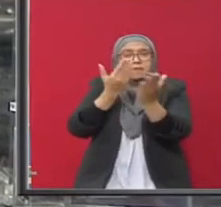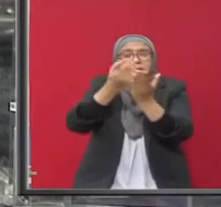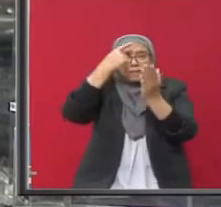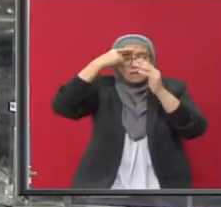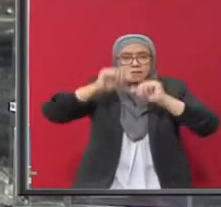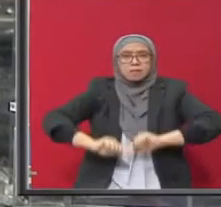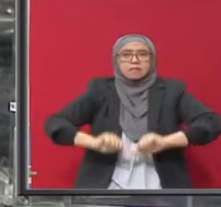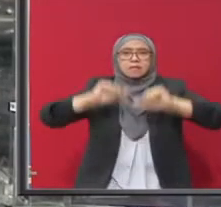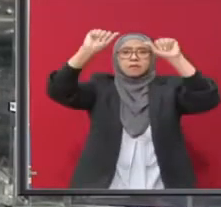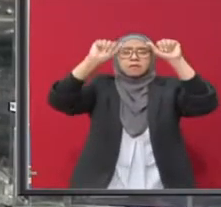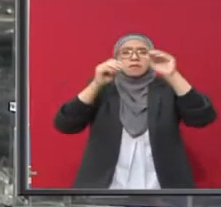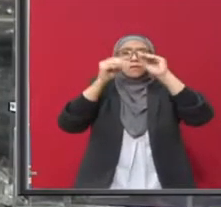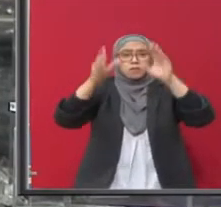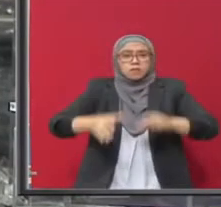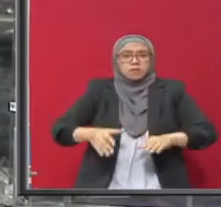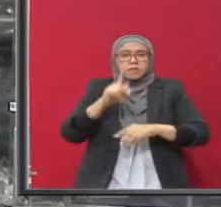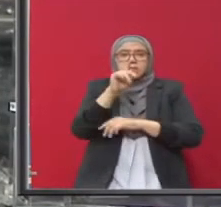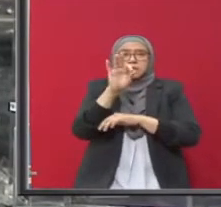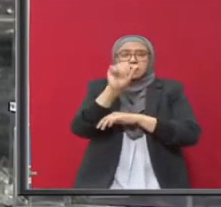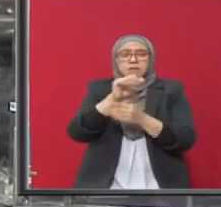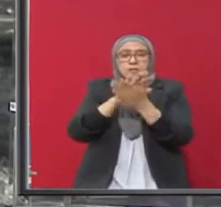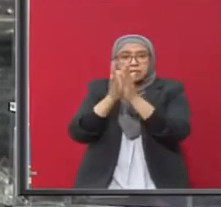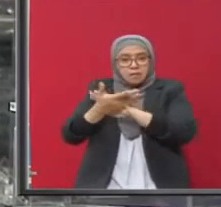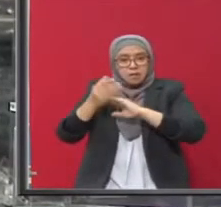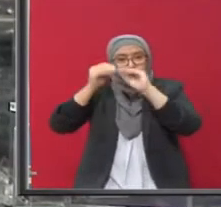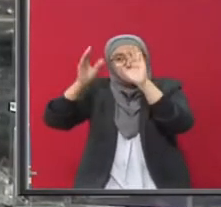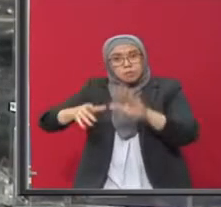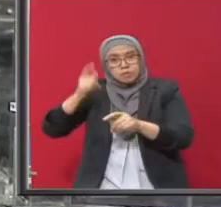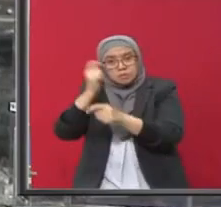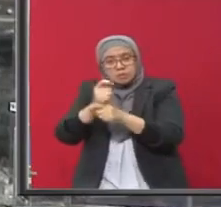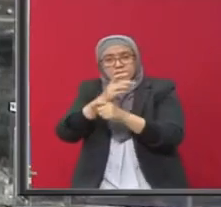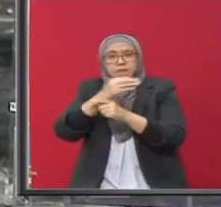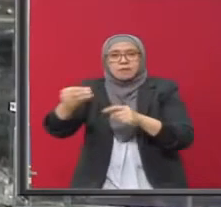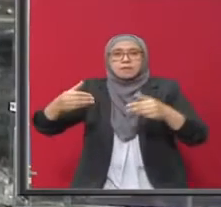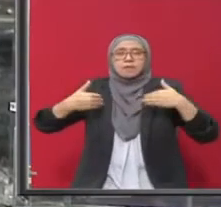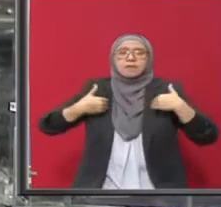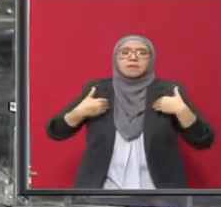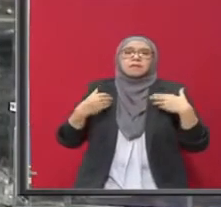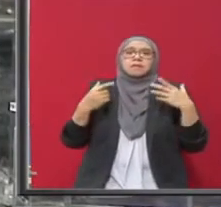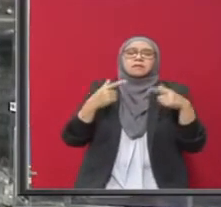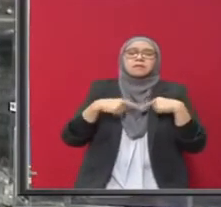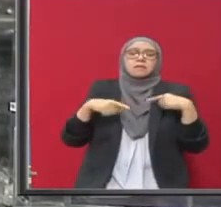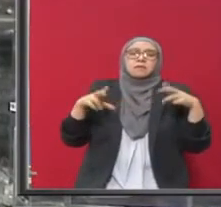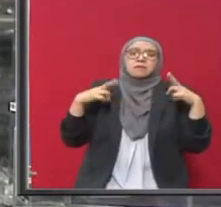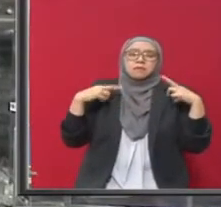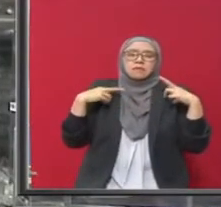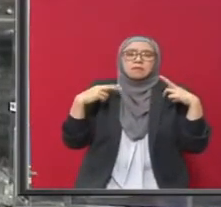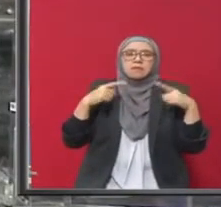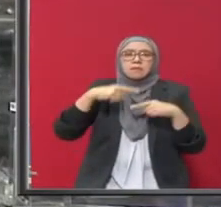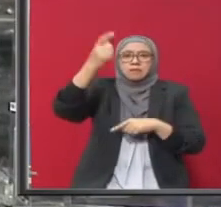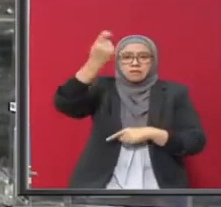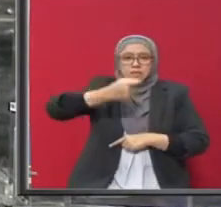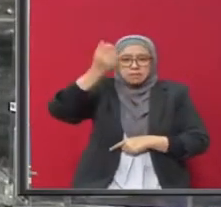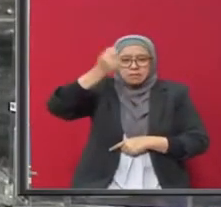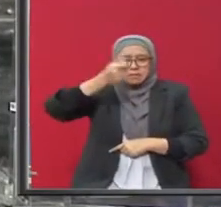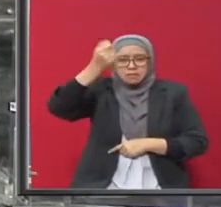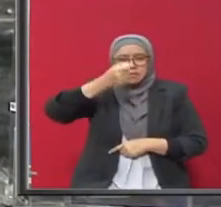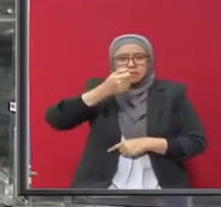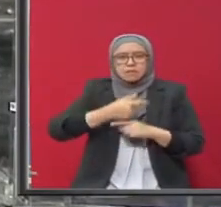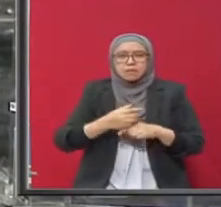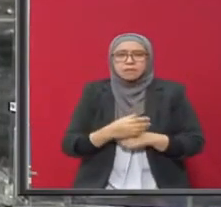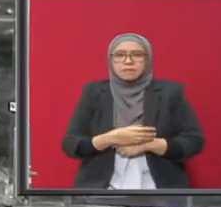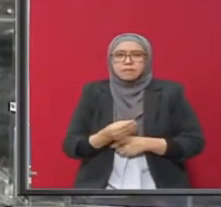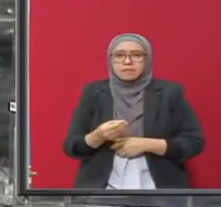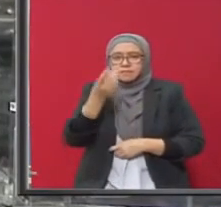mereka guru-guru kafar kepada guru tetap dah berpencen sekian lama dilontarkan. Datuk Yang Dipertua, saya